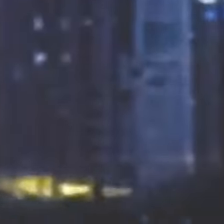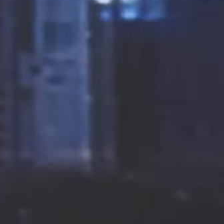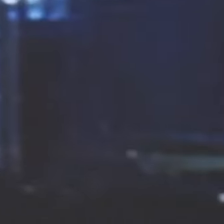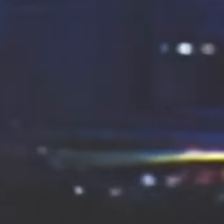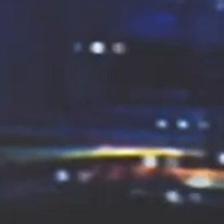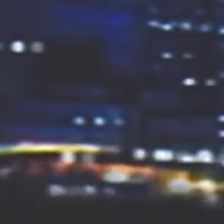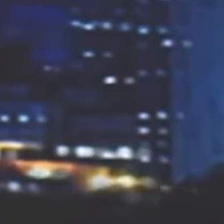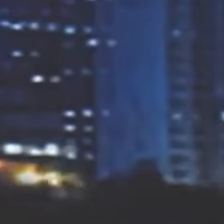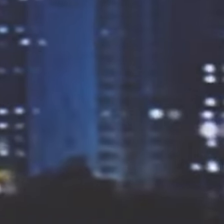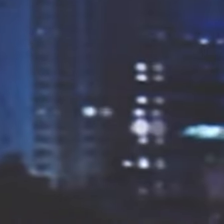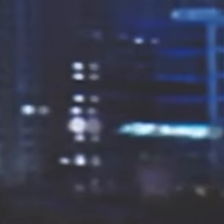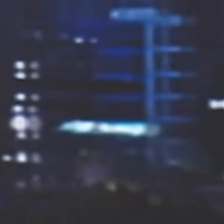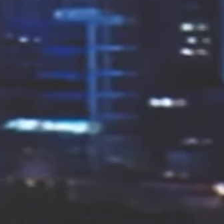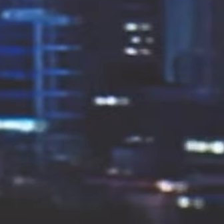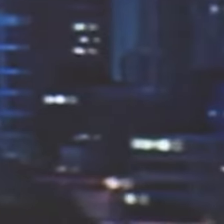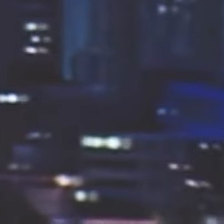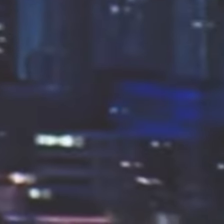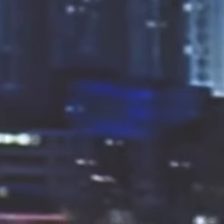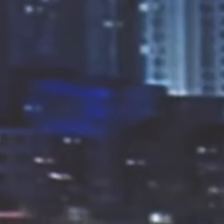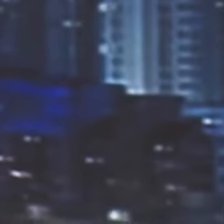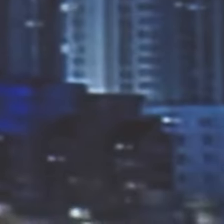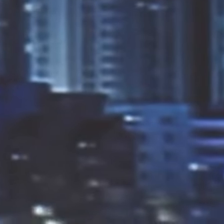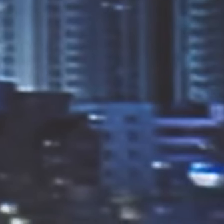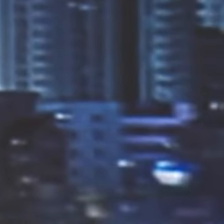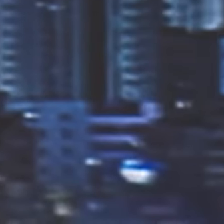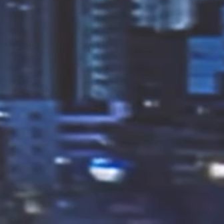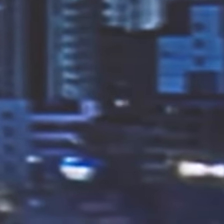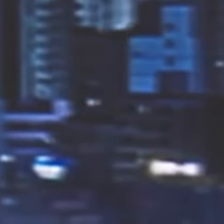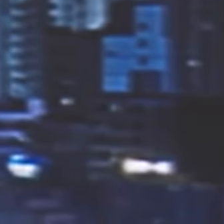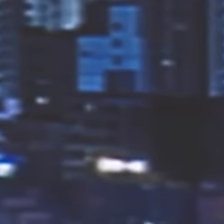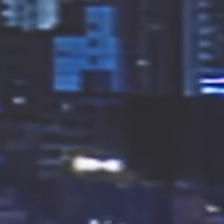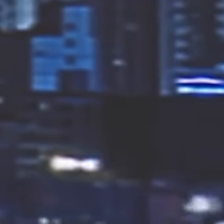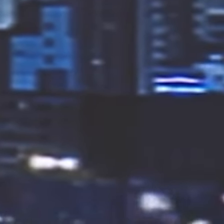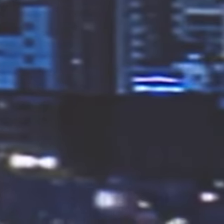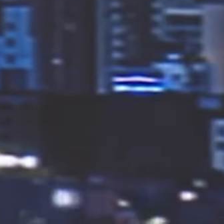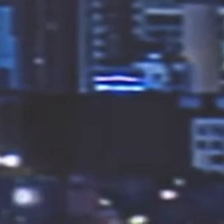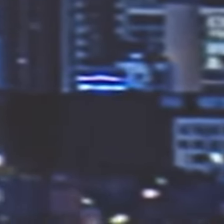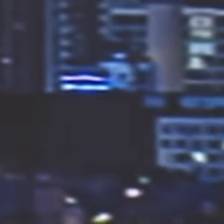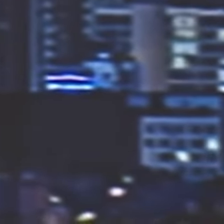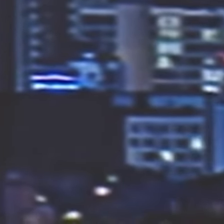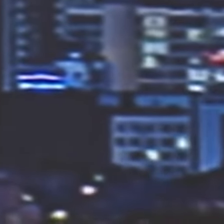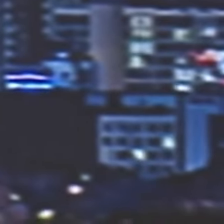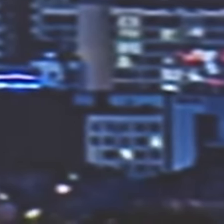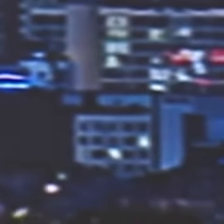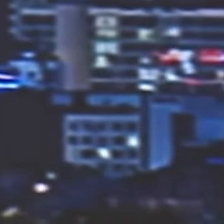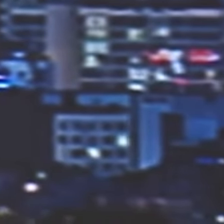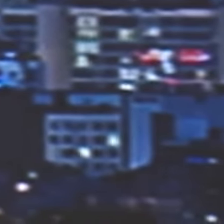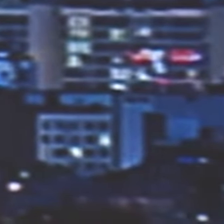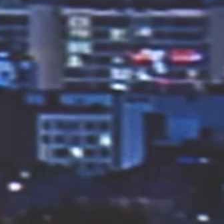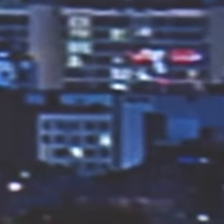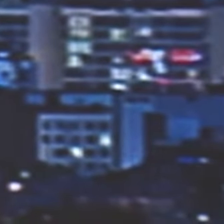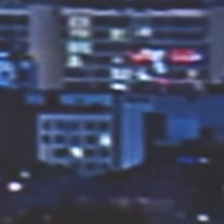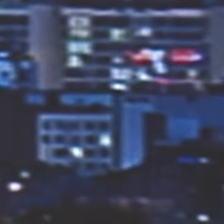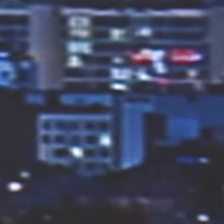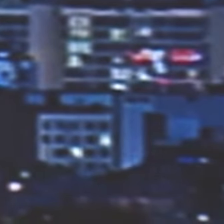jtbc 뉴스를 시청해 주신 여러분 고맙습니다 저희는 저녁시 분 뉴스룸에서 뵙겠습니다